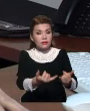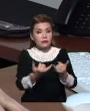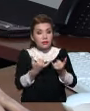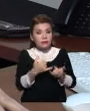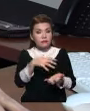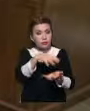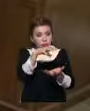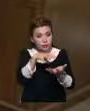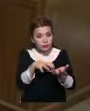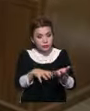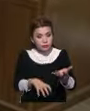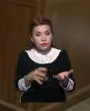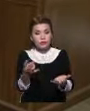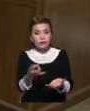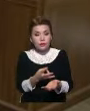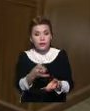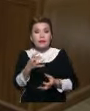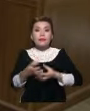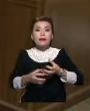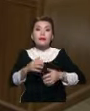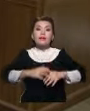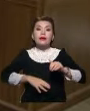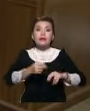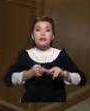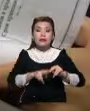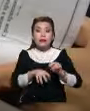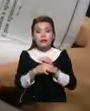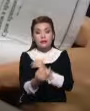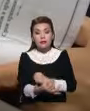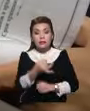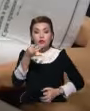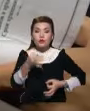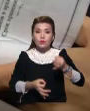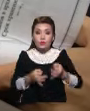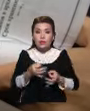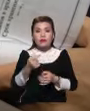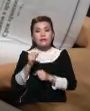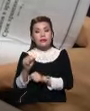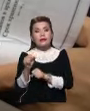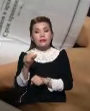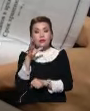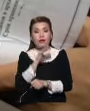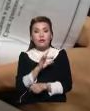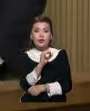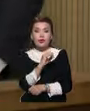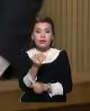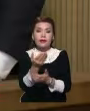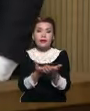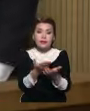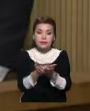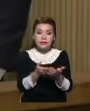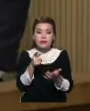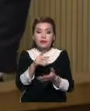возможность делать копии. По мировой практике адвокат представляет интересы в суде. Однако у нас в стране есть еще и юридические консультанты.